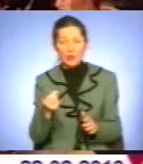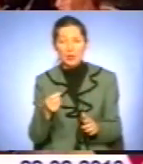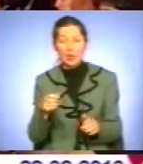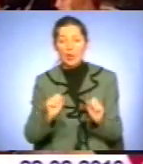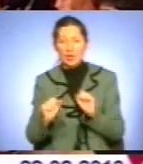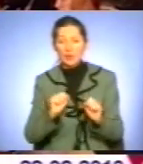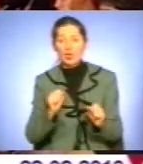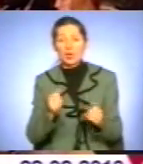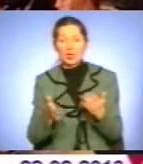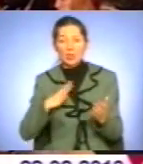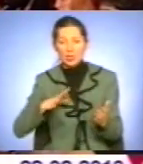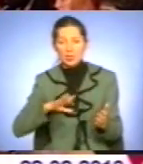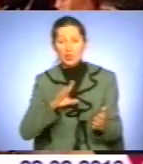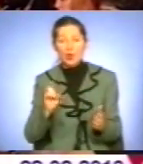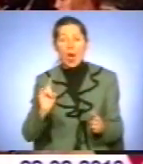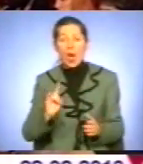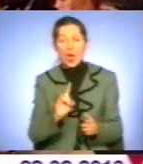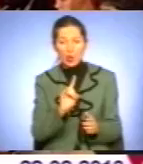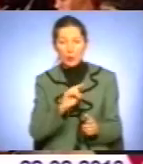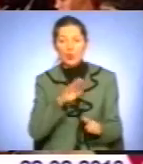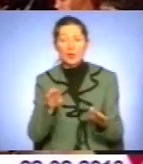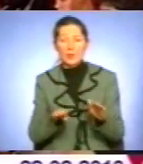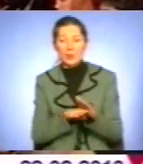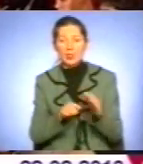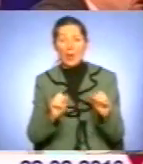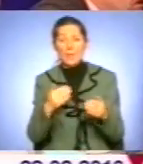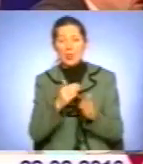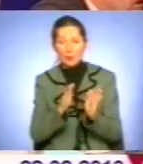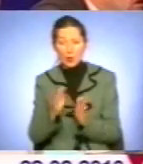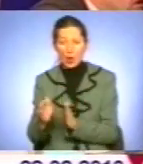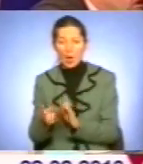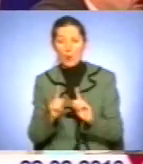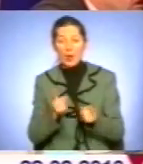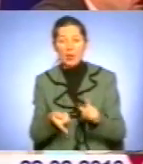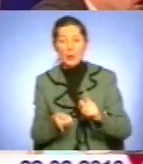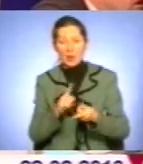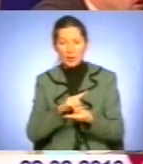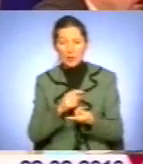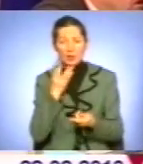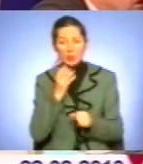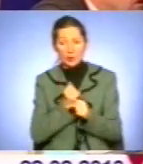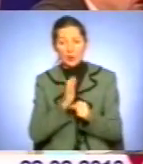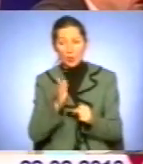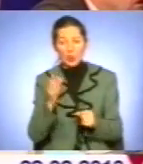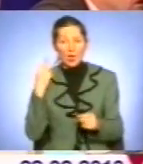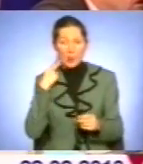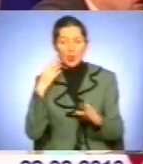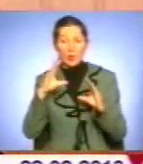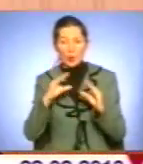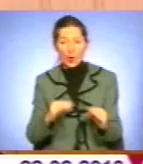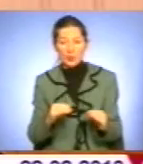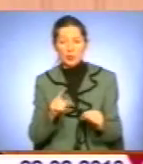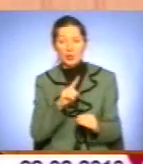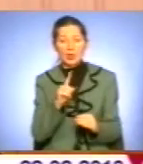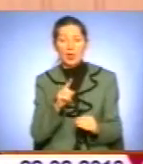аеропорт підпаде під програму регіональних перевезень, а коли запрацює, борги погасять. Борги санаторію «Збрущі» у Гусятинському районі